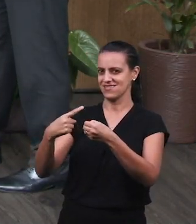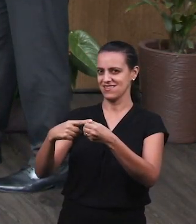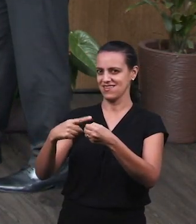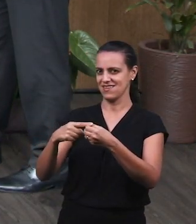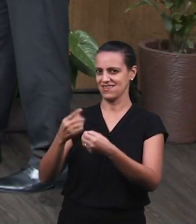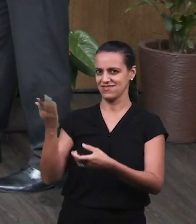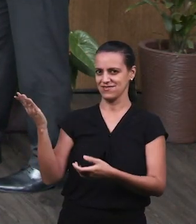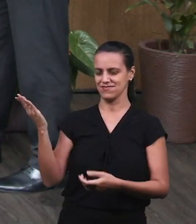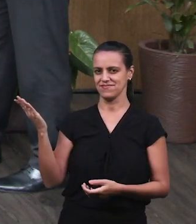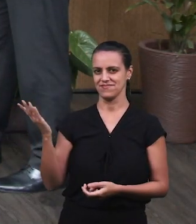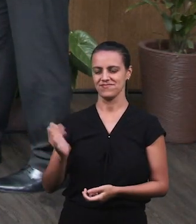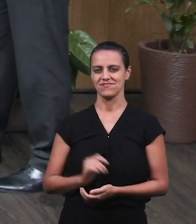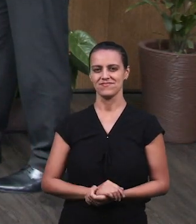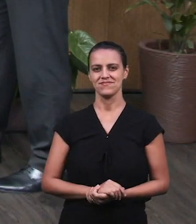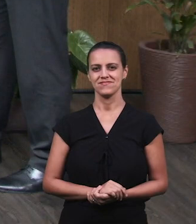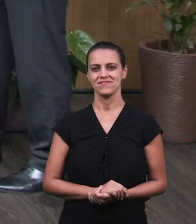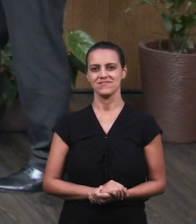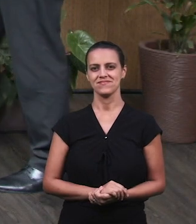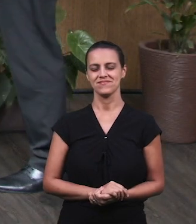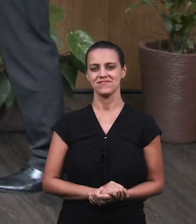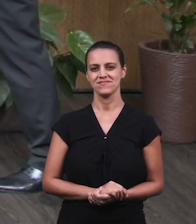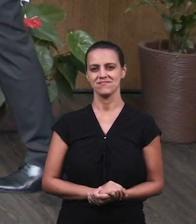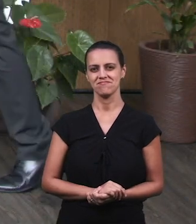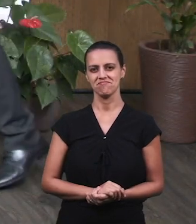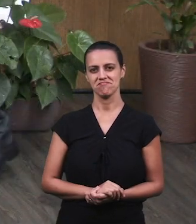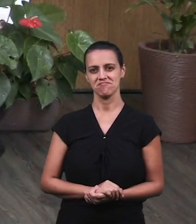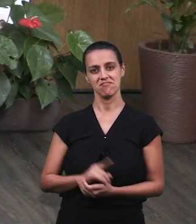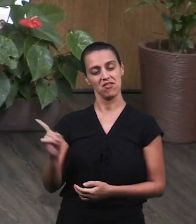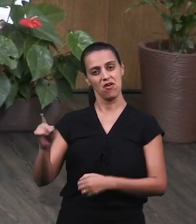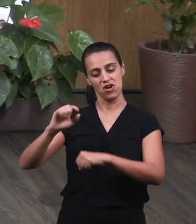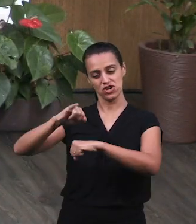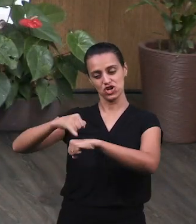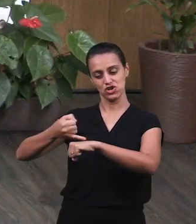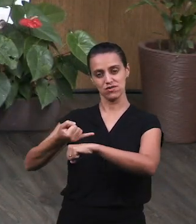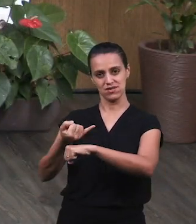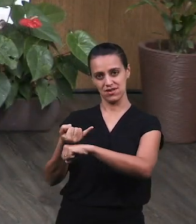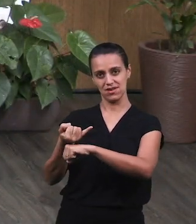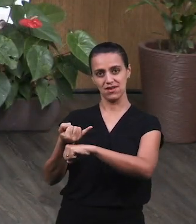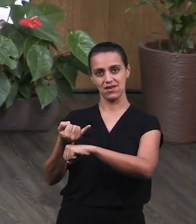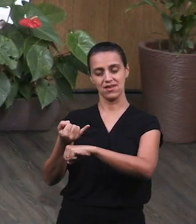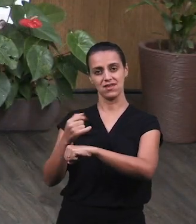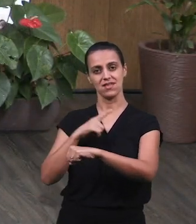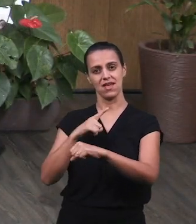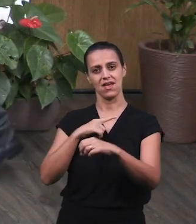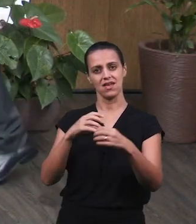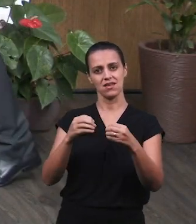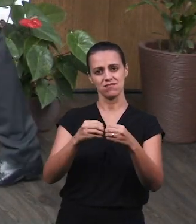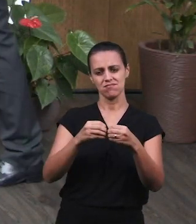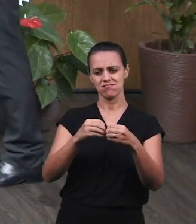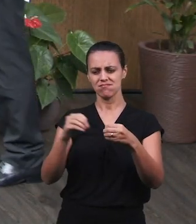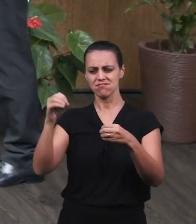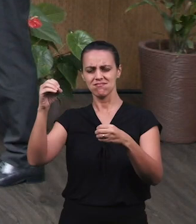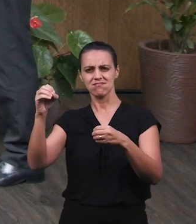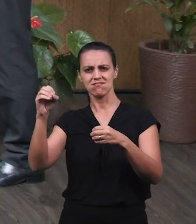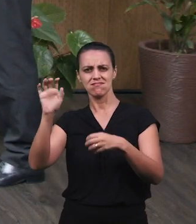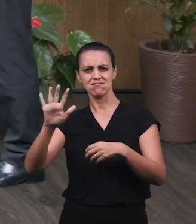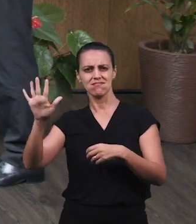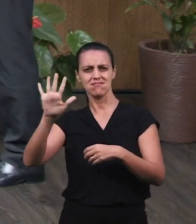Donc, il était là, donc Jérusalem, Jéricho, un peu plus haut. Et cette